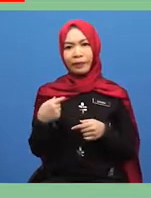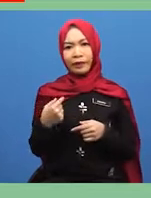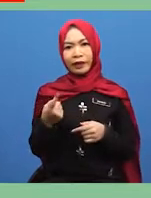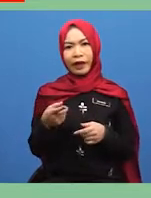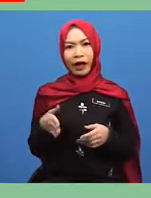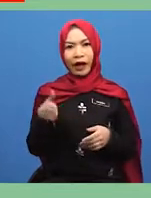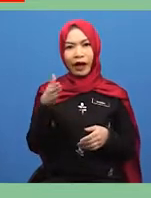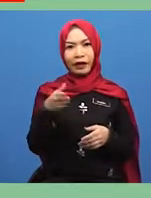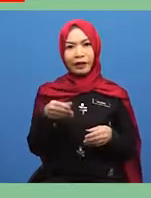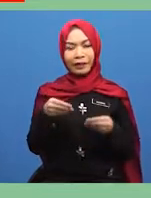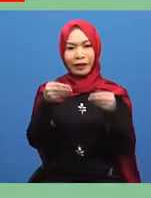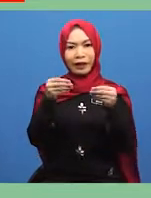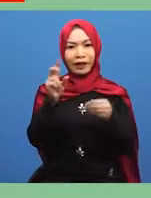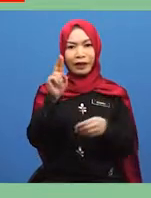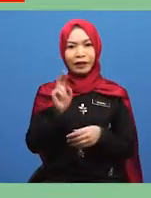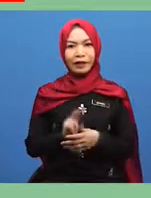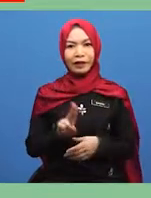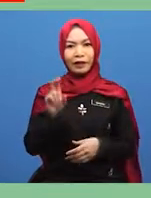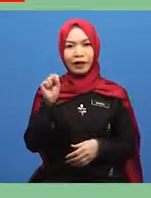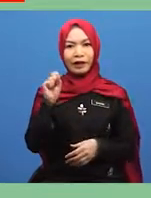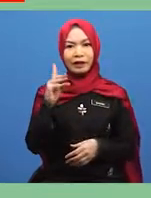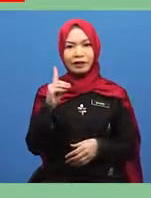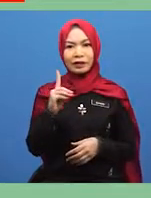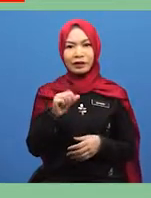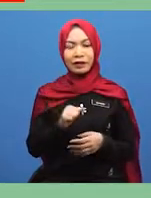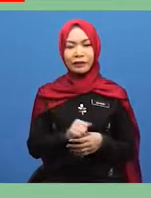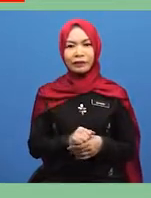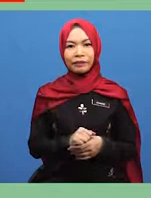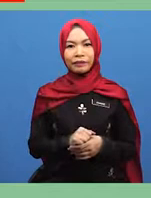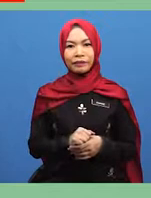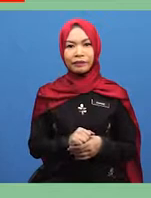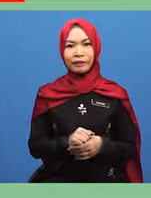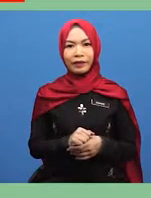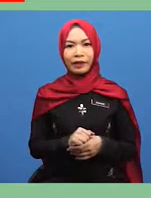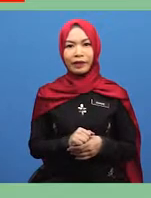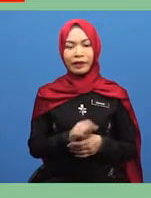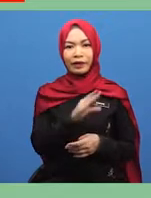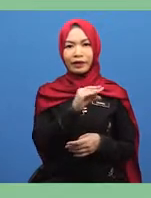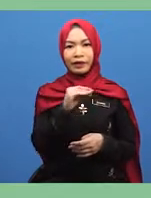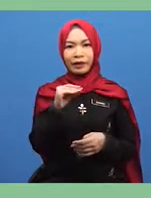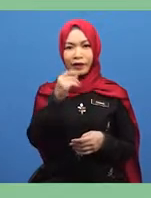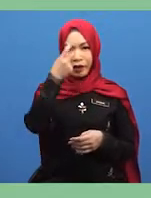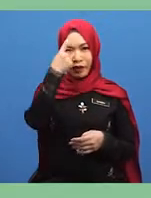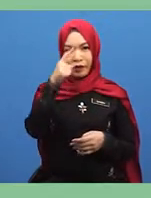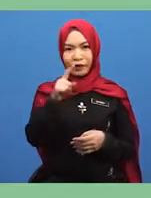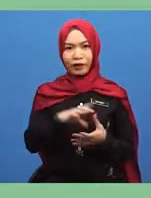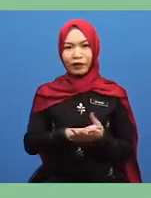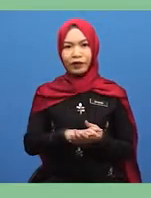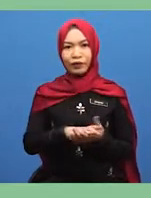dan meminta ringgit Malaysia untuk membiayai perbelanjaan di Malaysia. Soalan